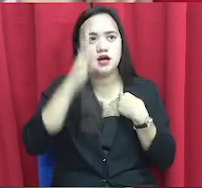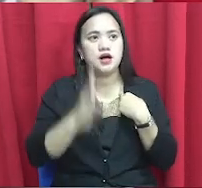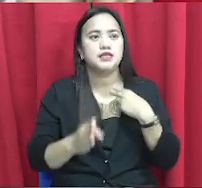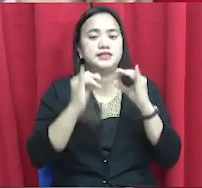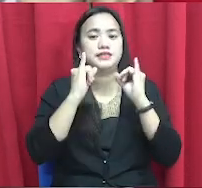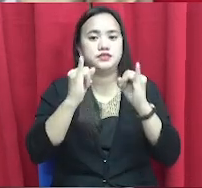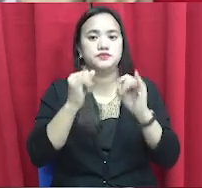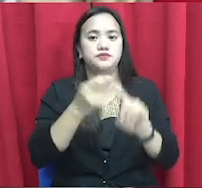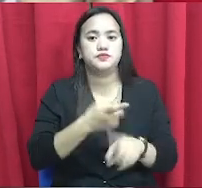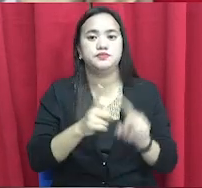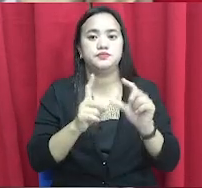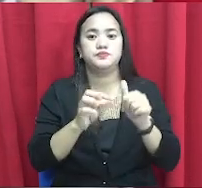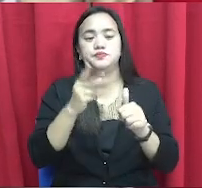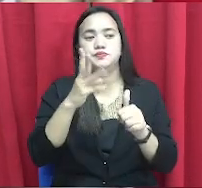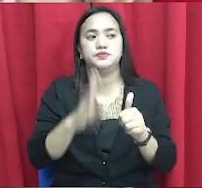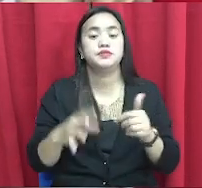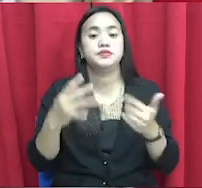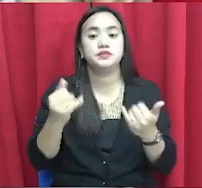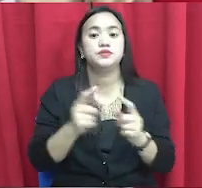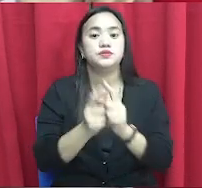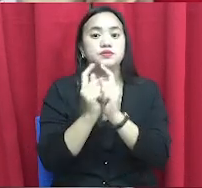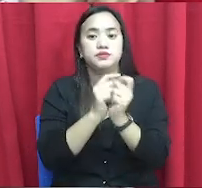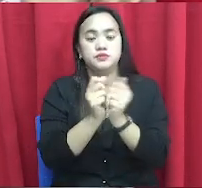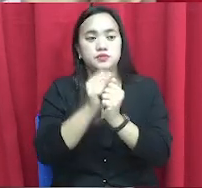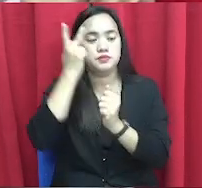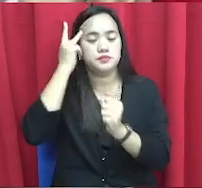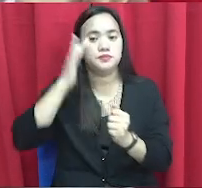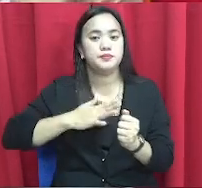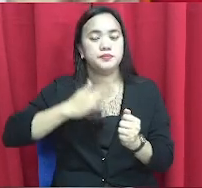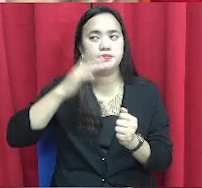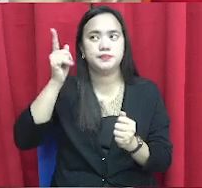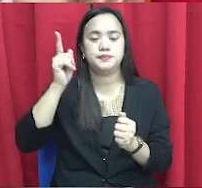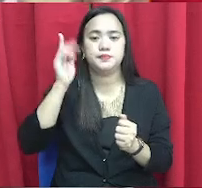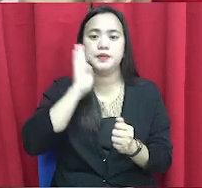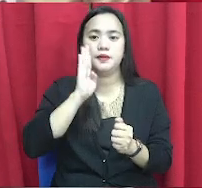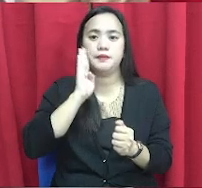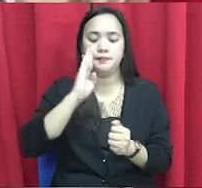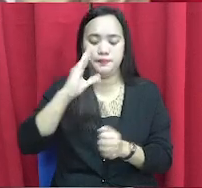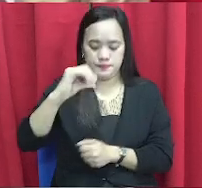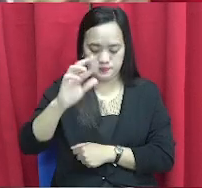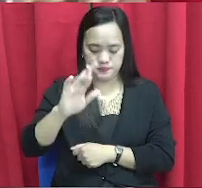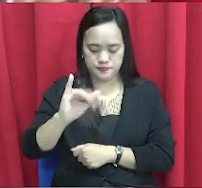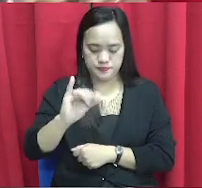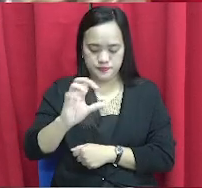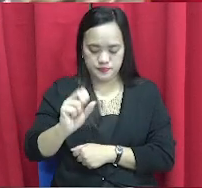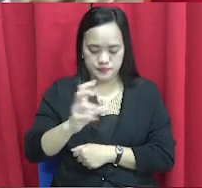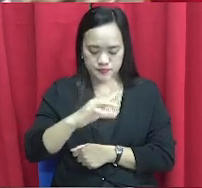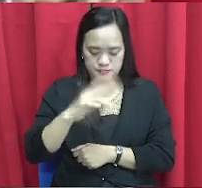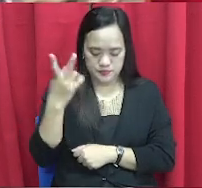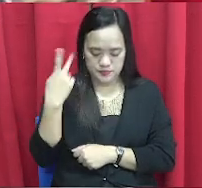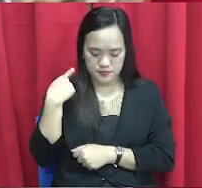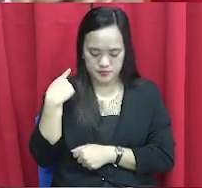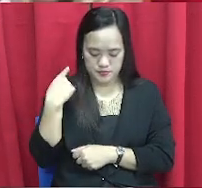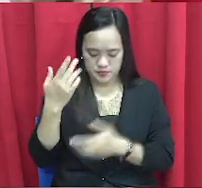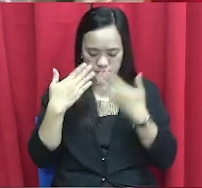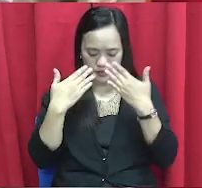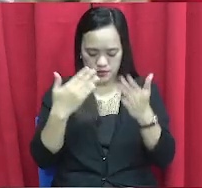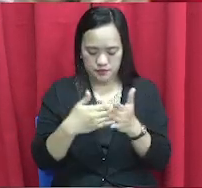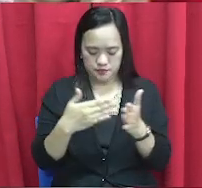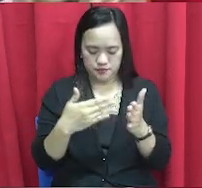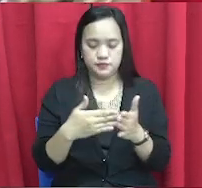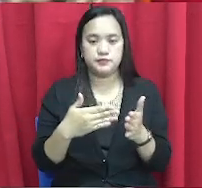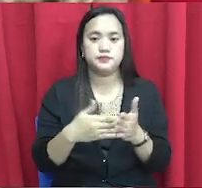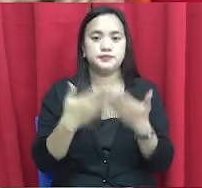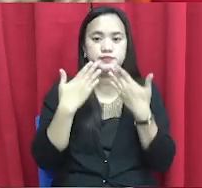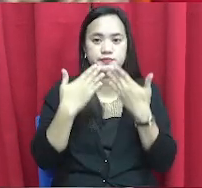the word of God kasama ko po dito ngayon si sir Chris sir Chris Magandang tanghali po sa inyo sir amen amen magandang magandang tanghali